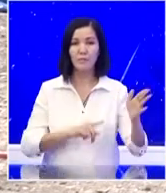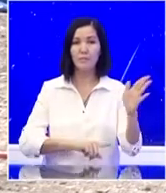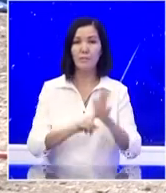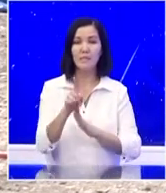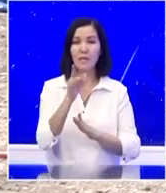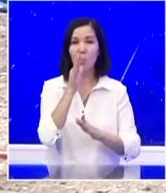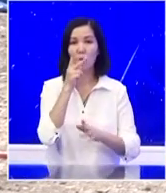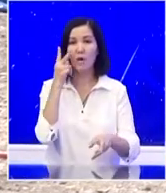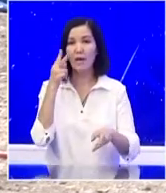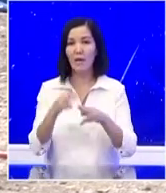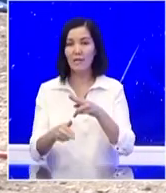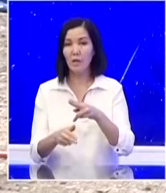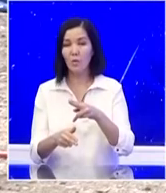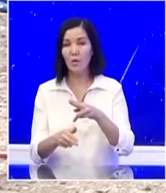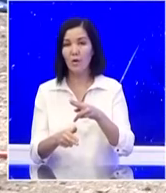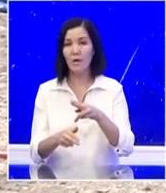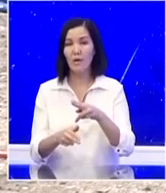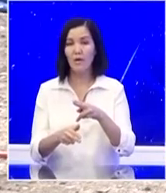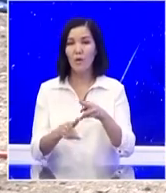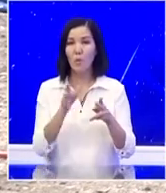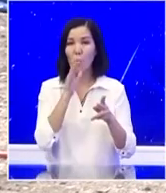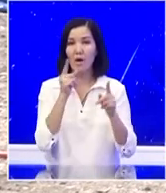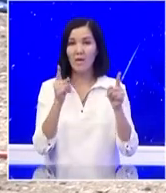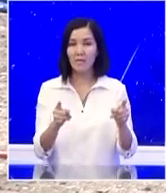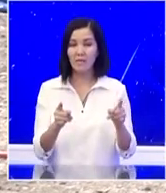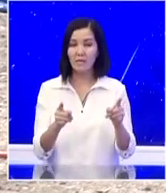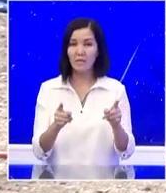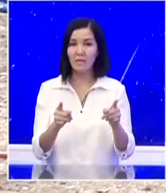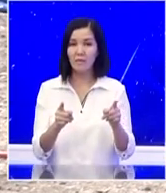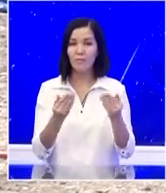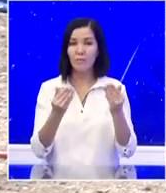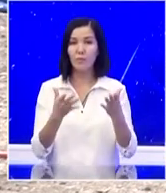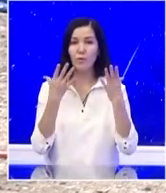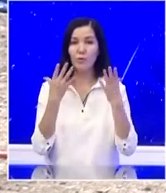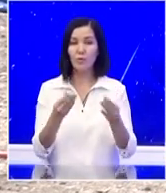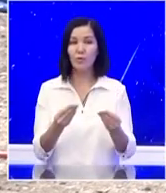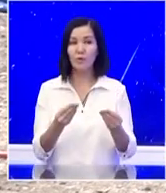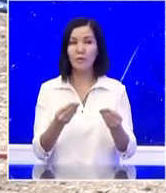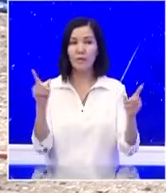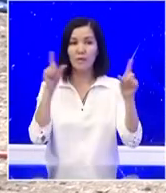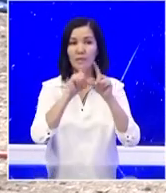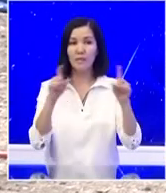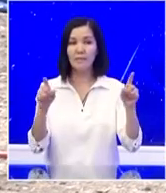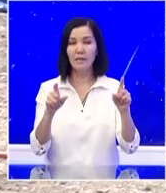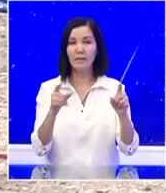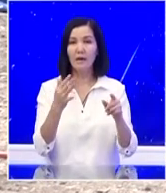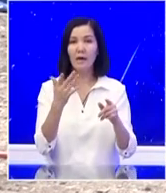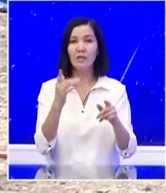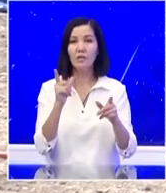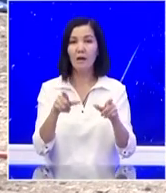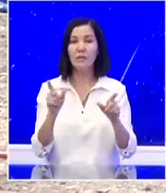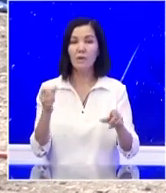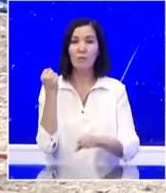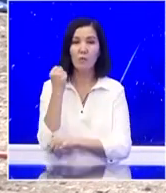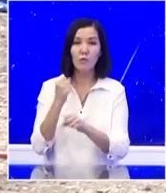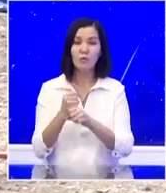мерзімі, жұмыстың аяқталу мерзімі. Сонымен қатар бүгінгі таңда осы мына нысанда неше адам жұмыс жасап жату